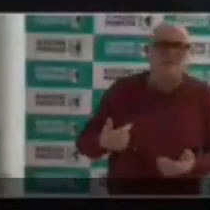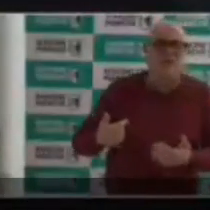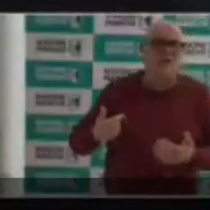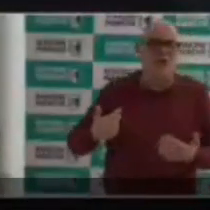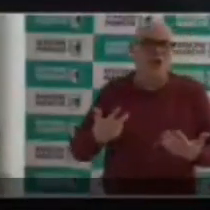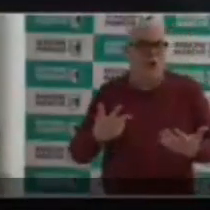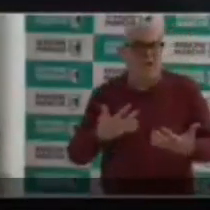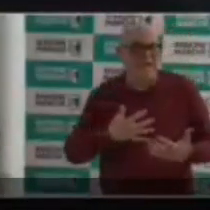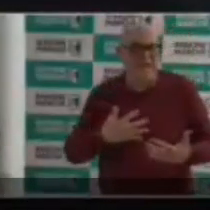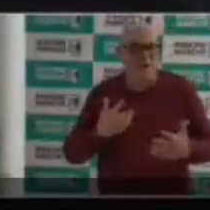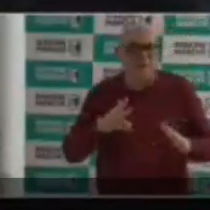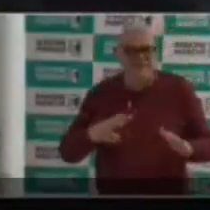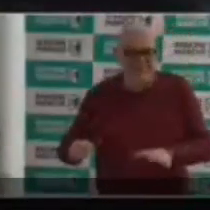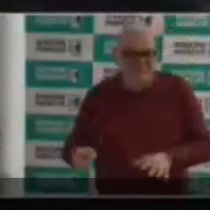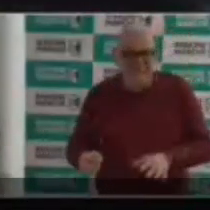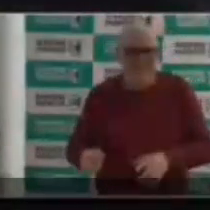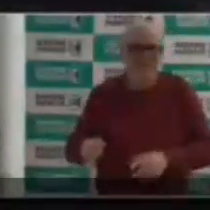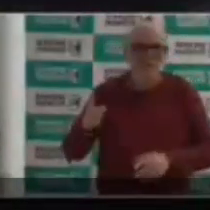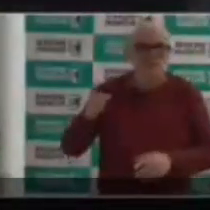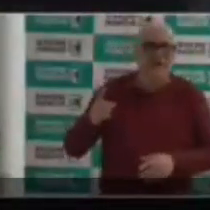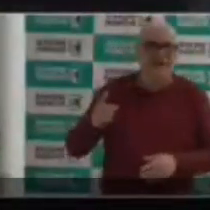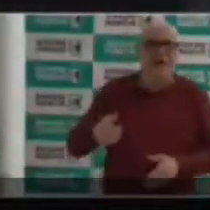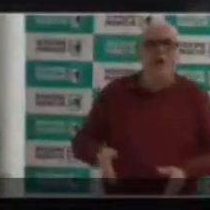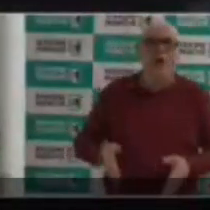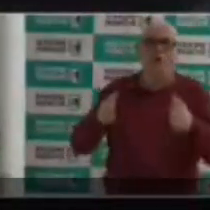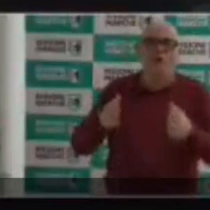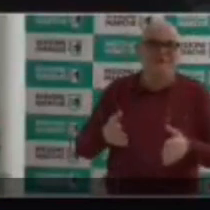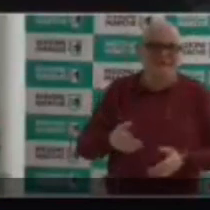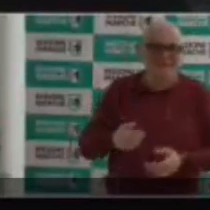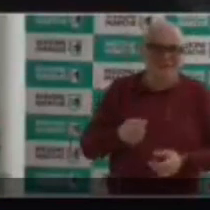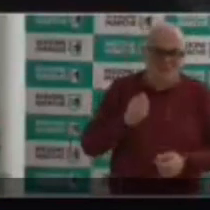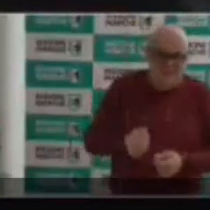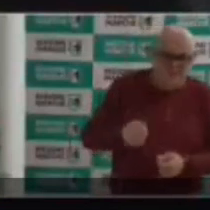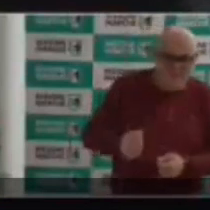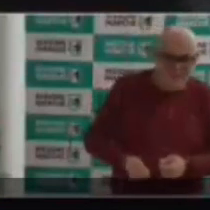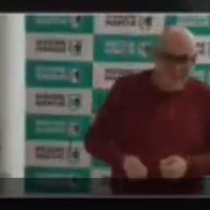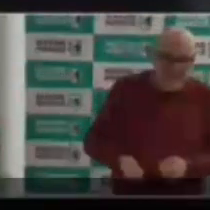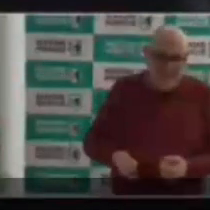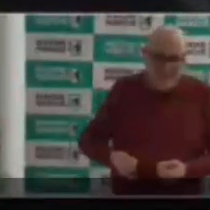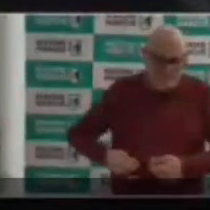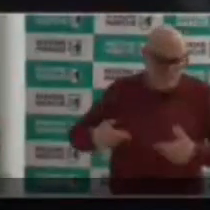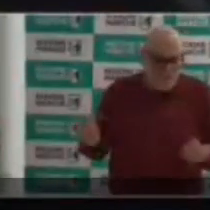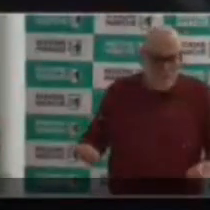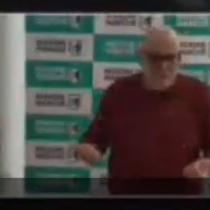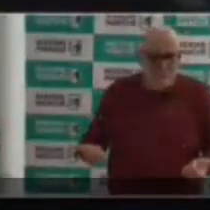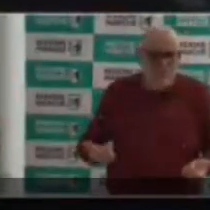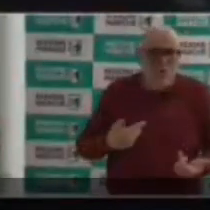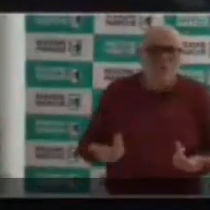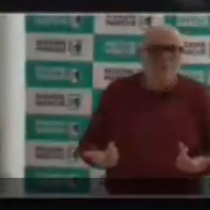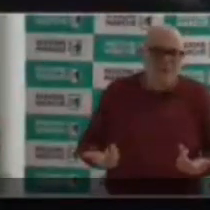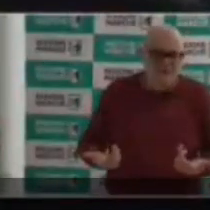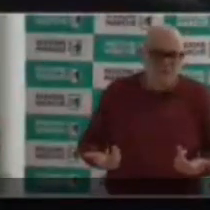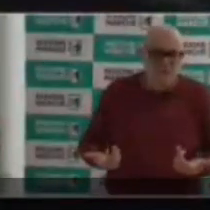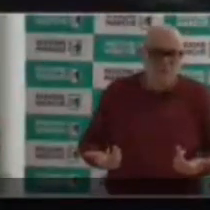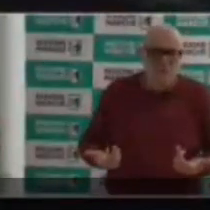c'è il condominio che mi vuole far pagare 40.000 euro, non c'è ragione. C'è un avvocato